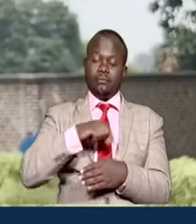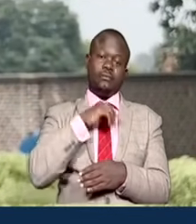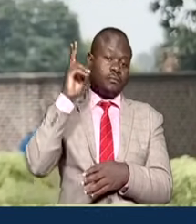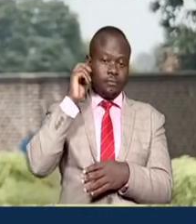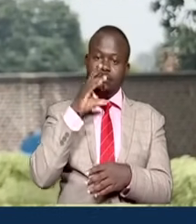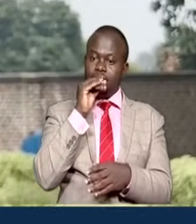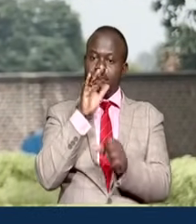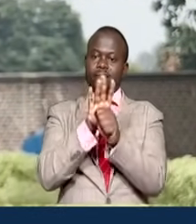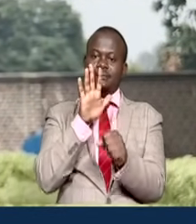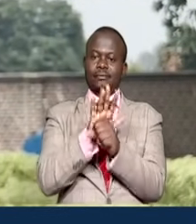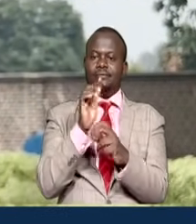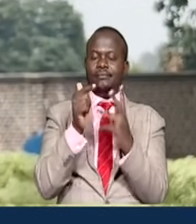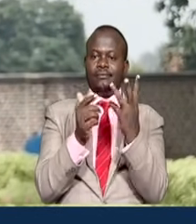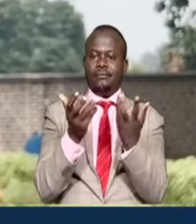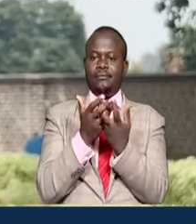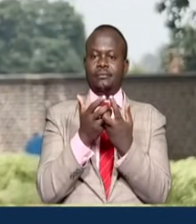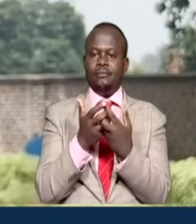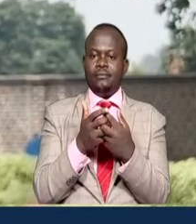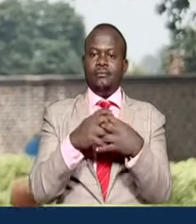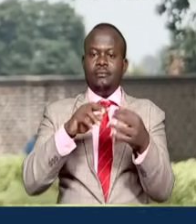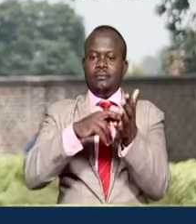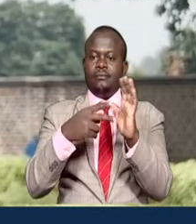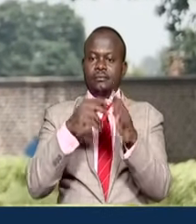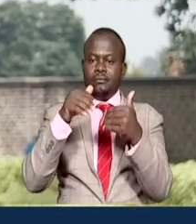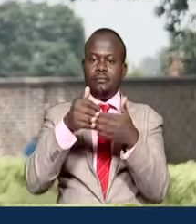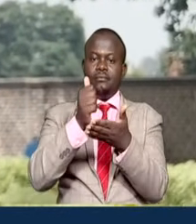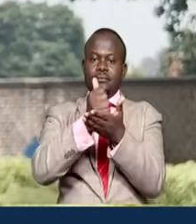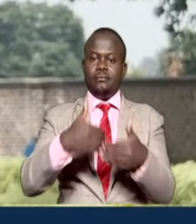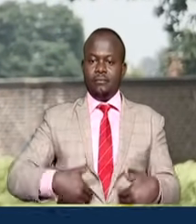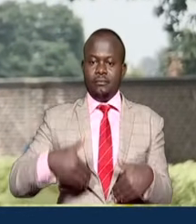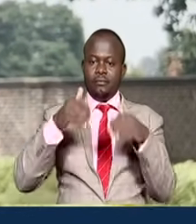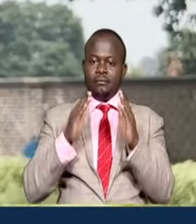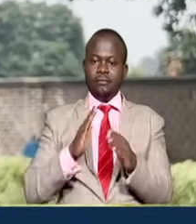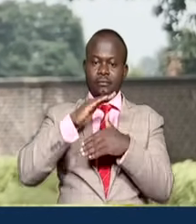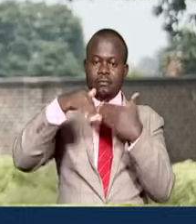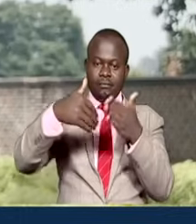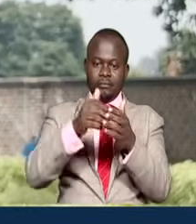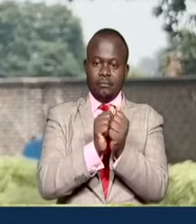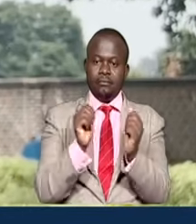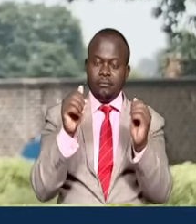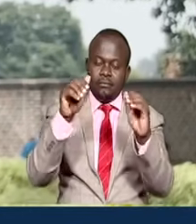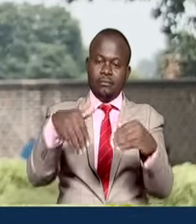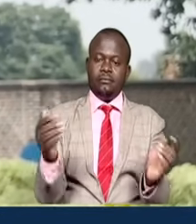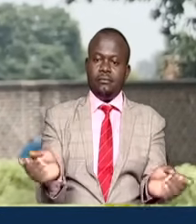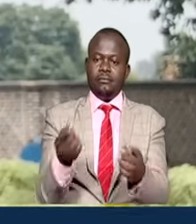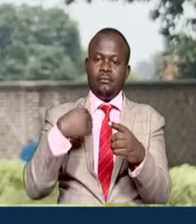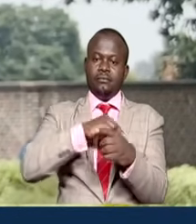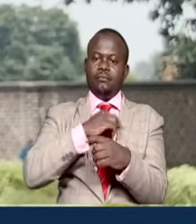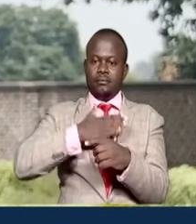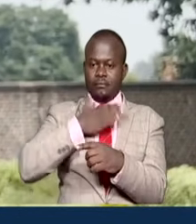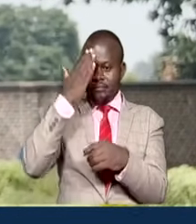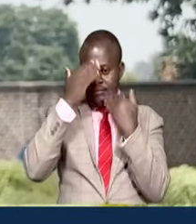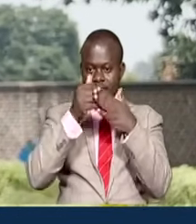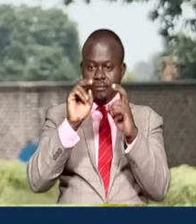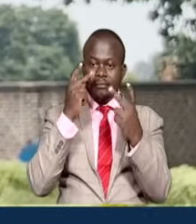cyane cyane ku bintu bijyanye n'imishinga yo gufasha urubyiruko cyane cyane ku buhinzi n'ubworozi, nanjye numva ko kantu karanshimishije kuko